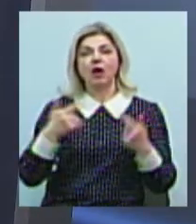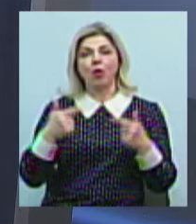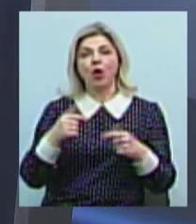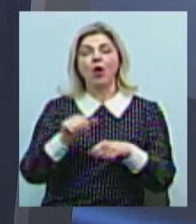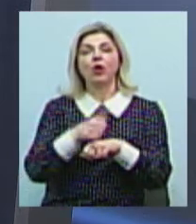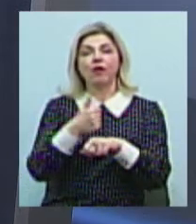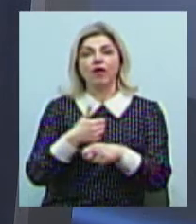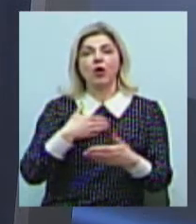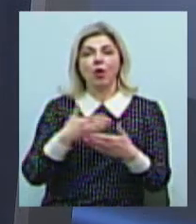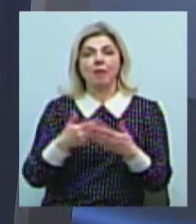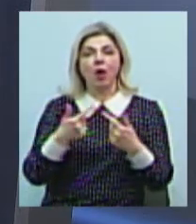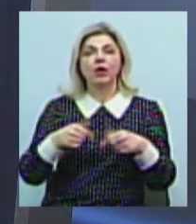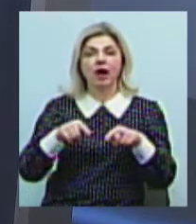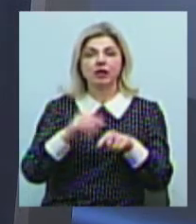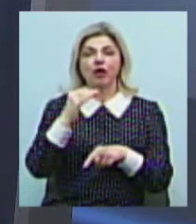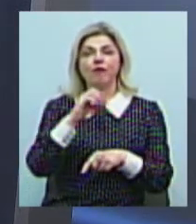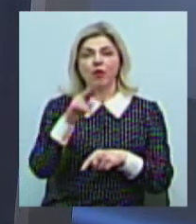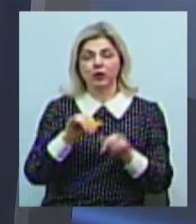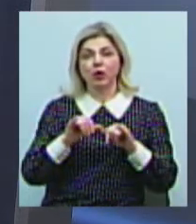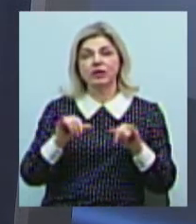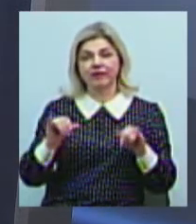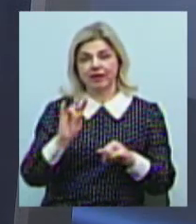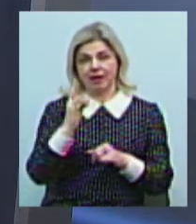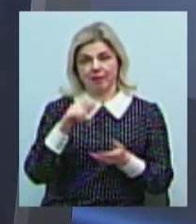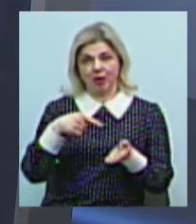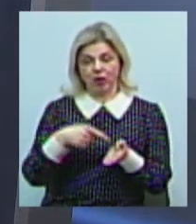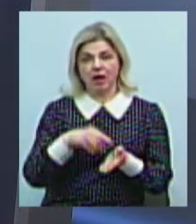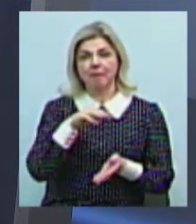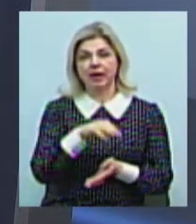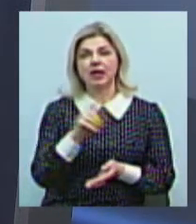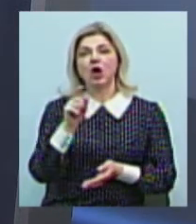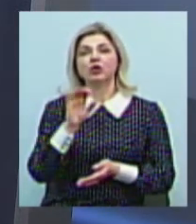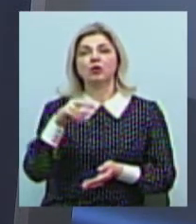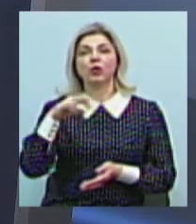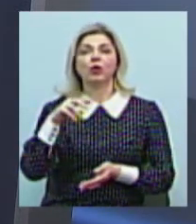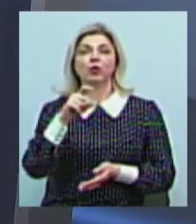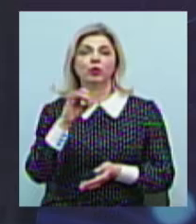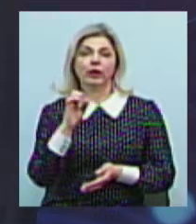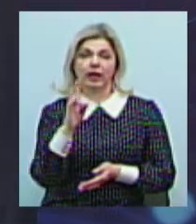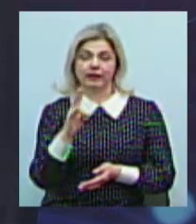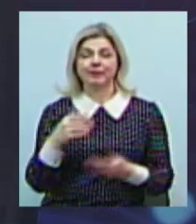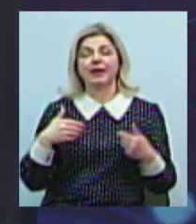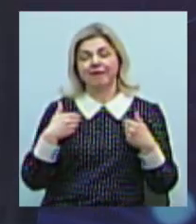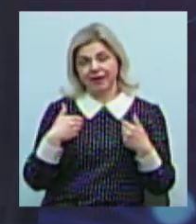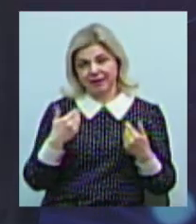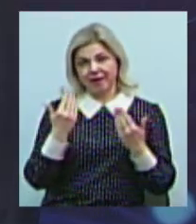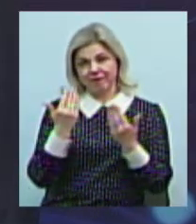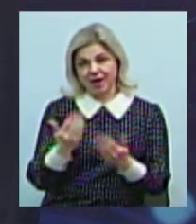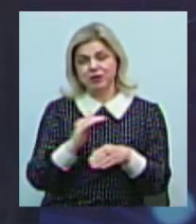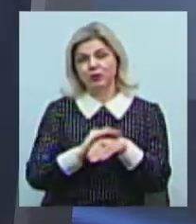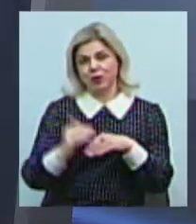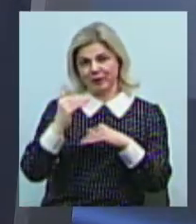громадської організації «Фонд розвитку міста Миколаєва» Михайло Золотухін. Михайло, я вас вітаю. В нашій студії добрий